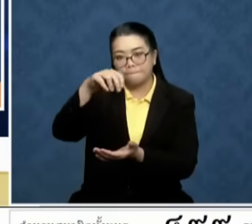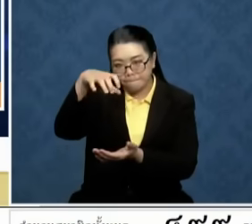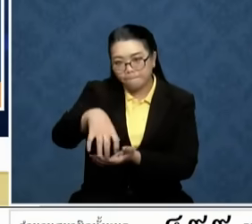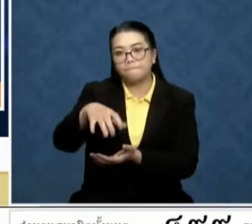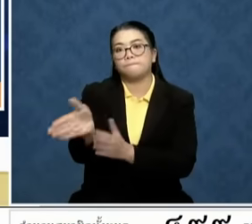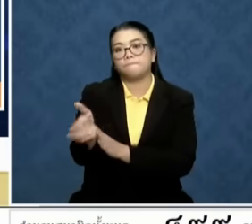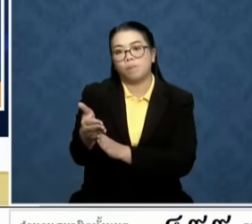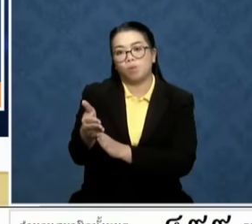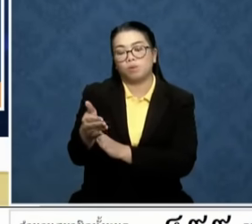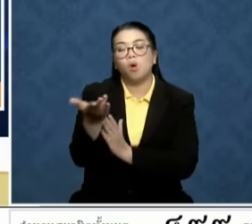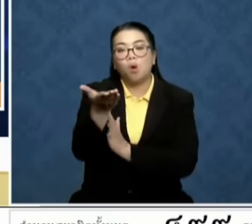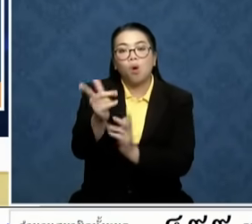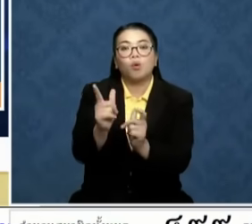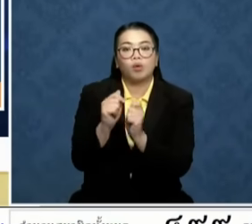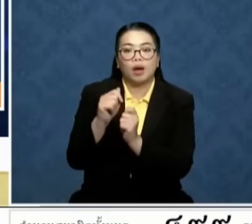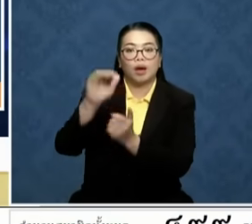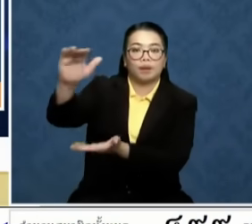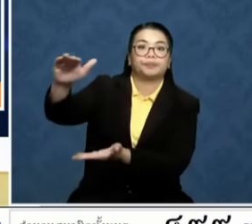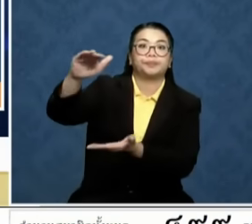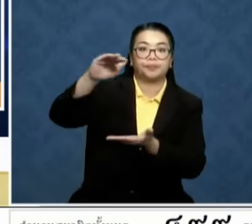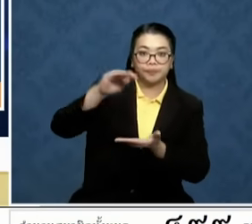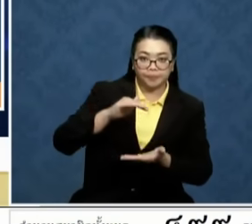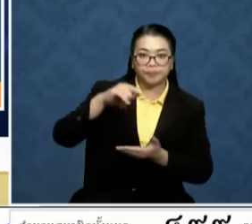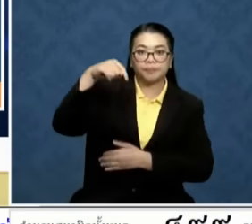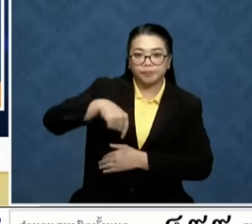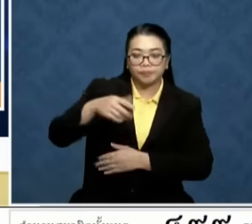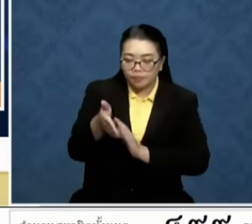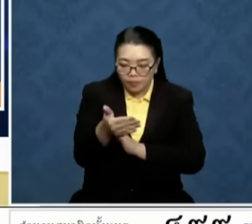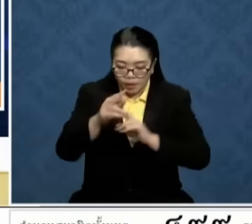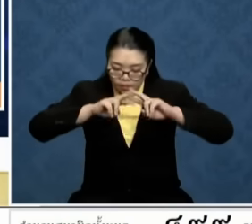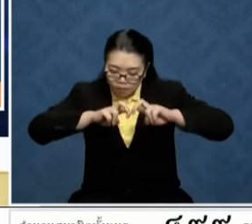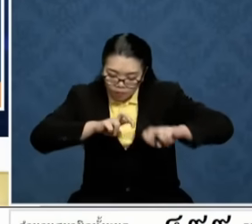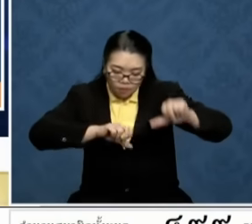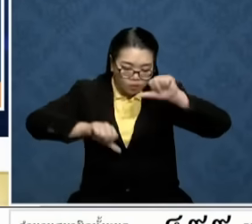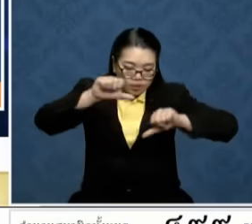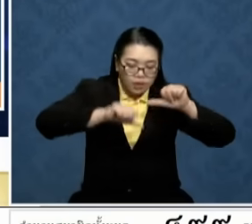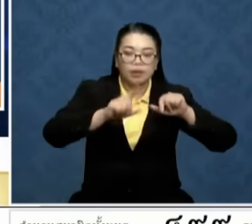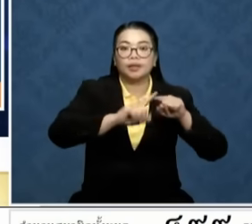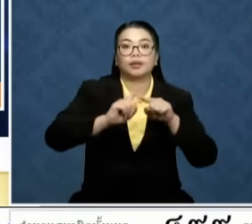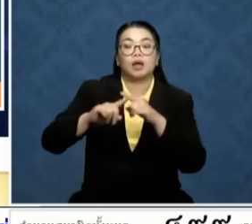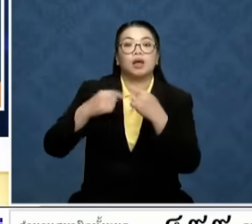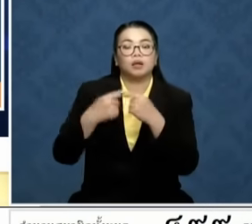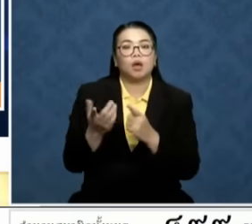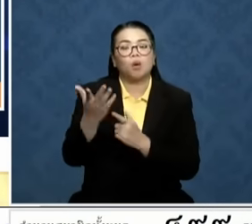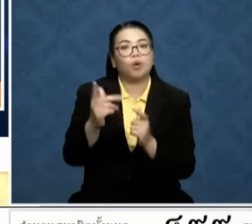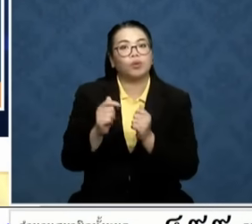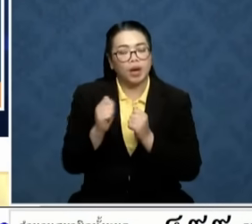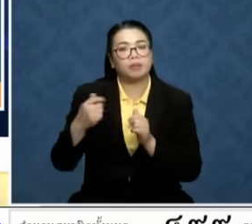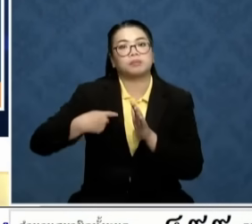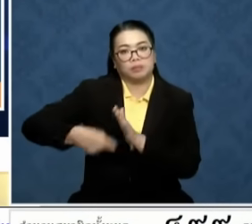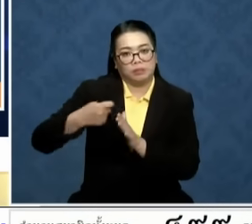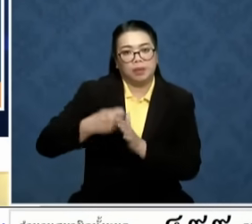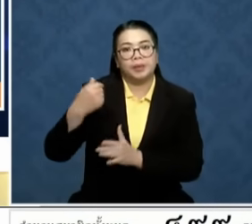54ของพรบการประมง 2490ต้องขออนุญาตแต่การอนุญาตนั้นมีเงื่อนไขครับการ